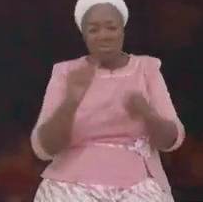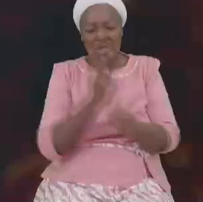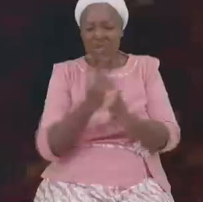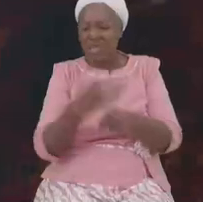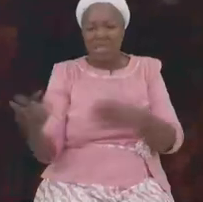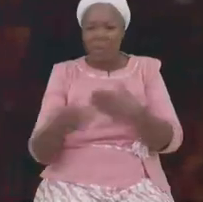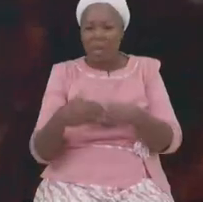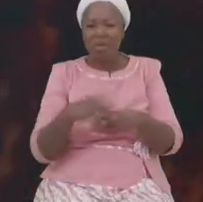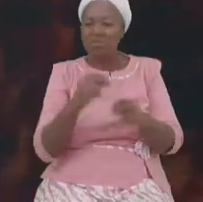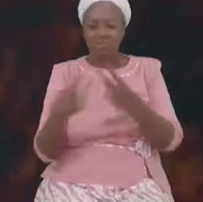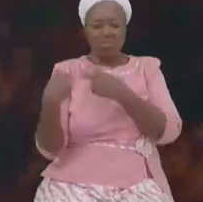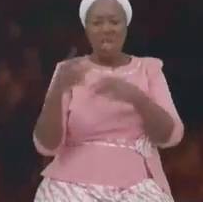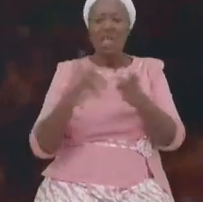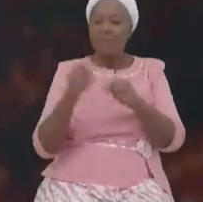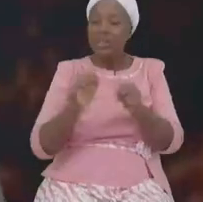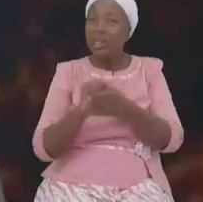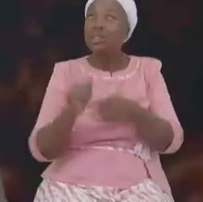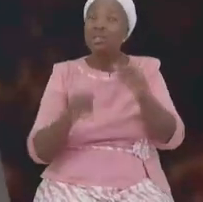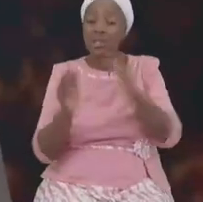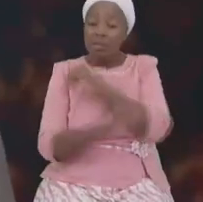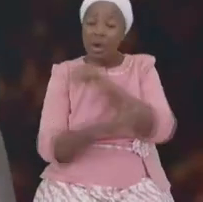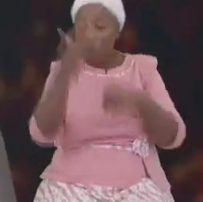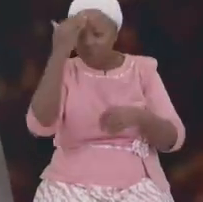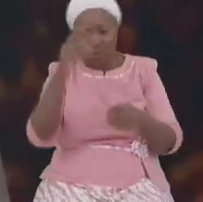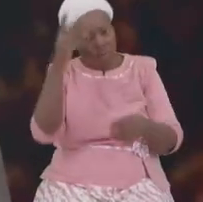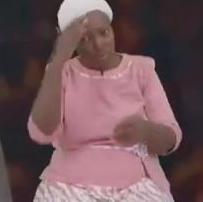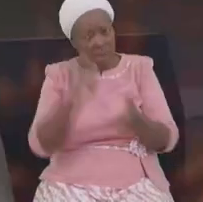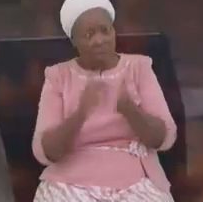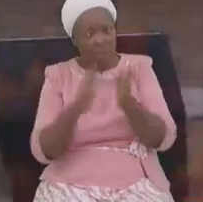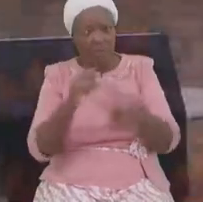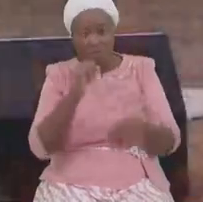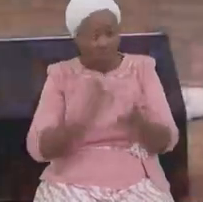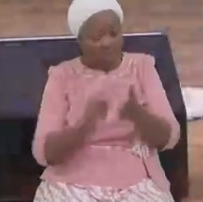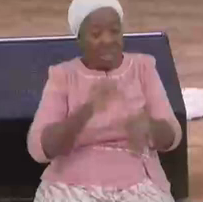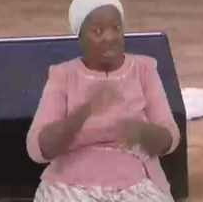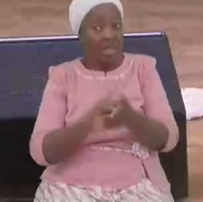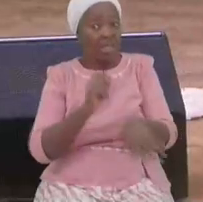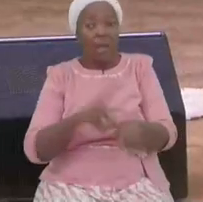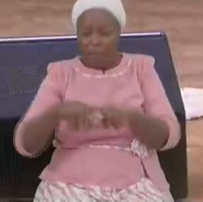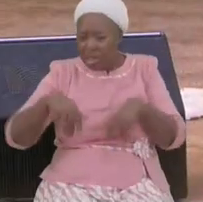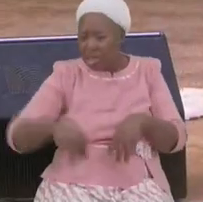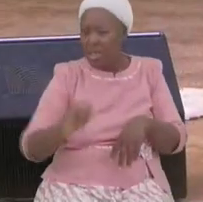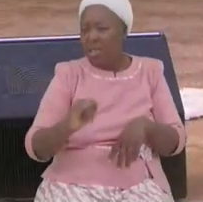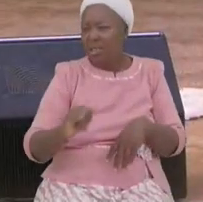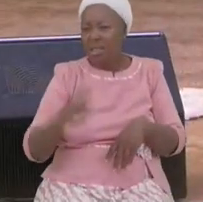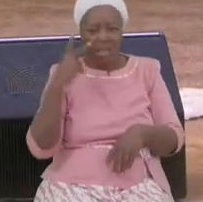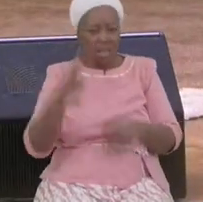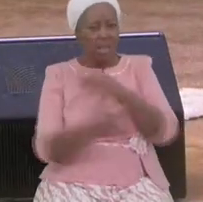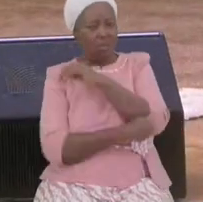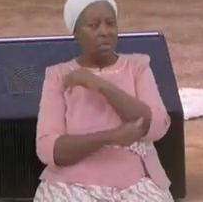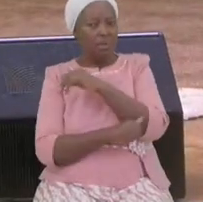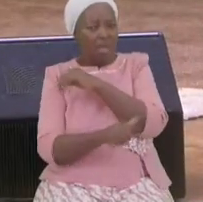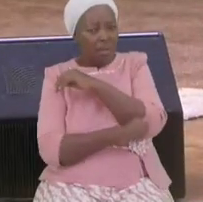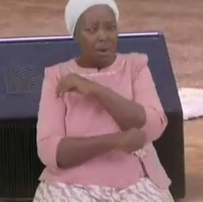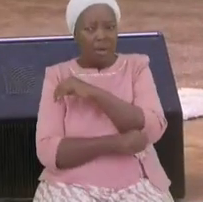de demi-tour. Tout ce qu'il connaissait. La Bible n'était pas écrite en ce moment. Oui, Abraham,